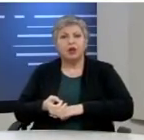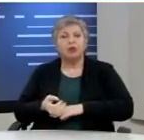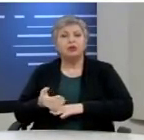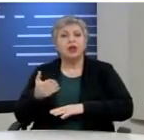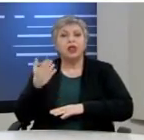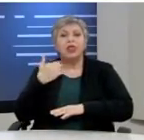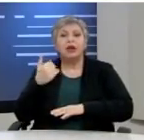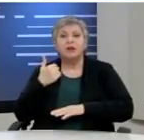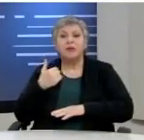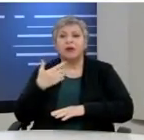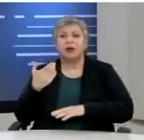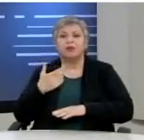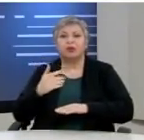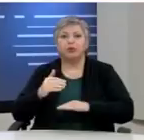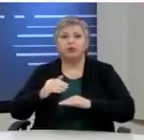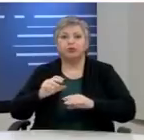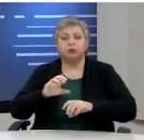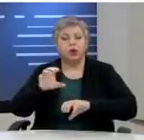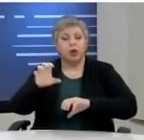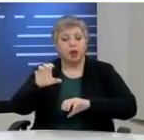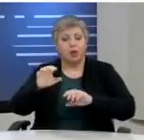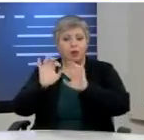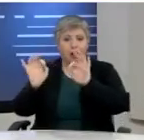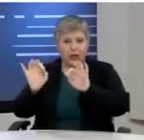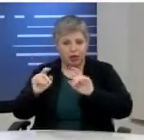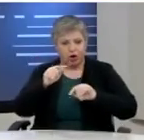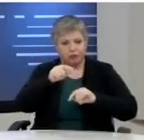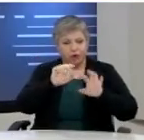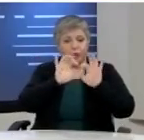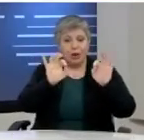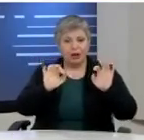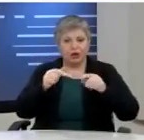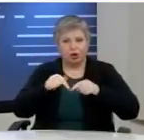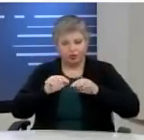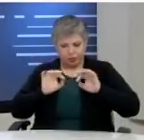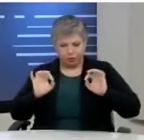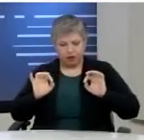των πολλών Μακεδονιών. Και θυμάμαι εγώ ότι τόσο